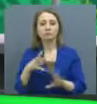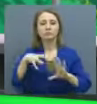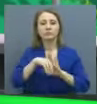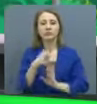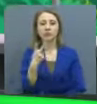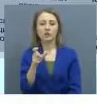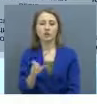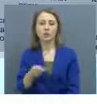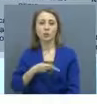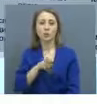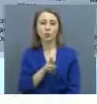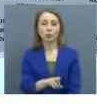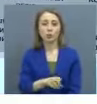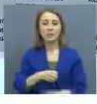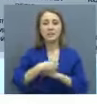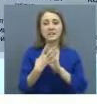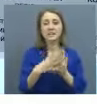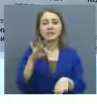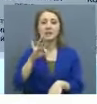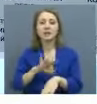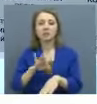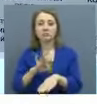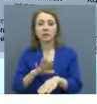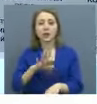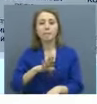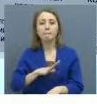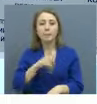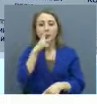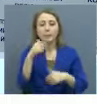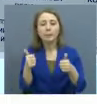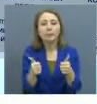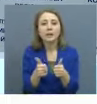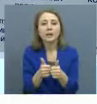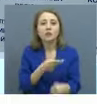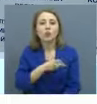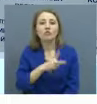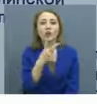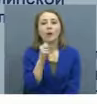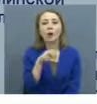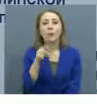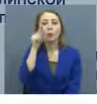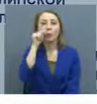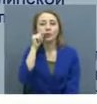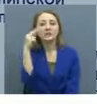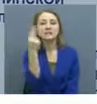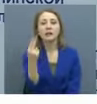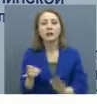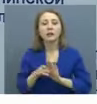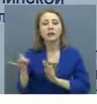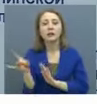летальных исхода 19 заболевших состояли в контакте с умершим 2 апреля мужчиной из целиноградского района